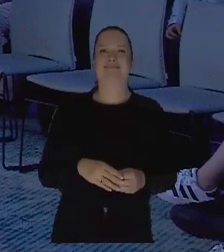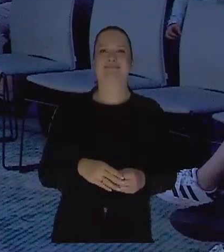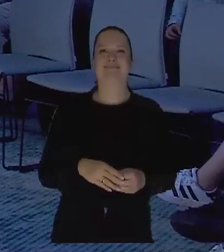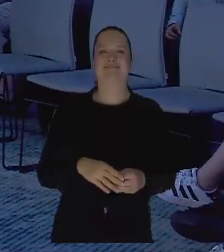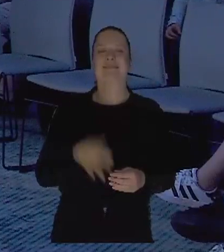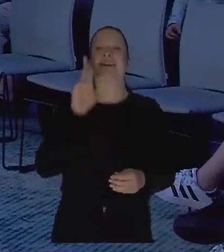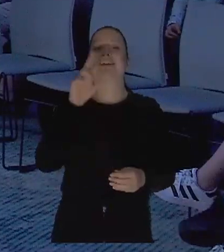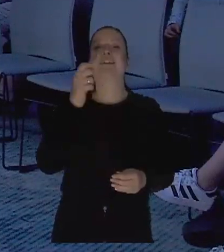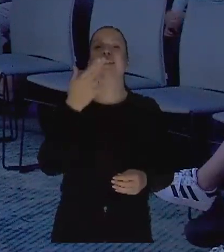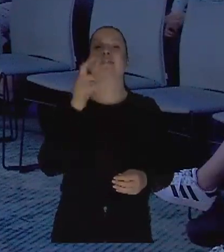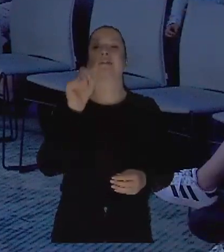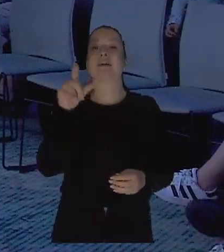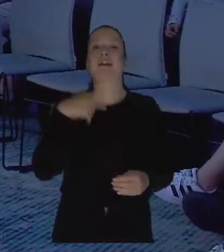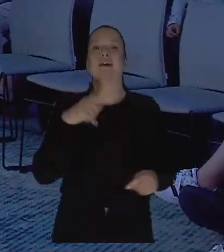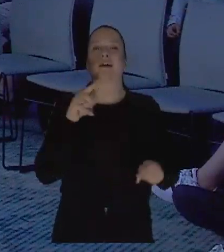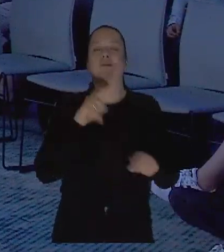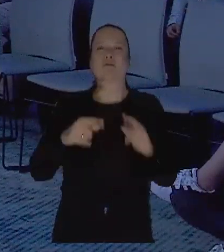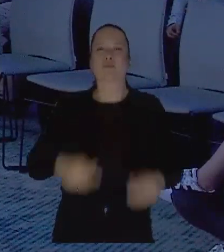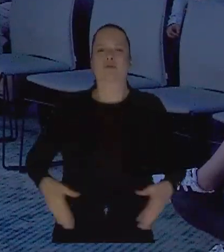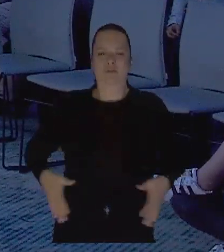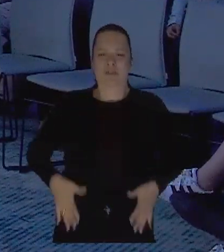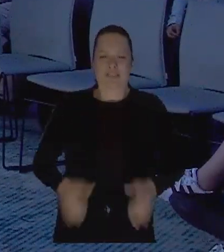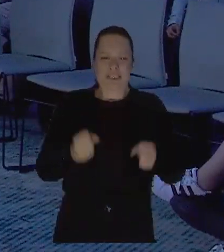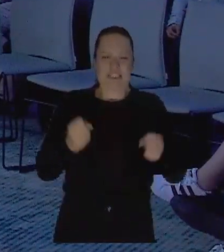mi się, że jest to taki mocno usztywniający